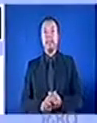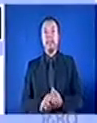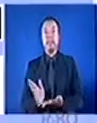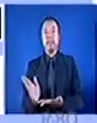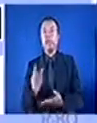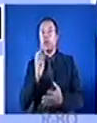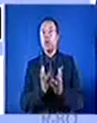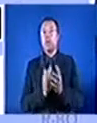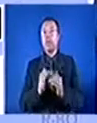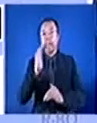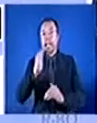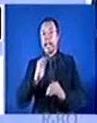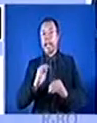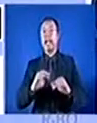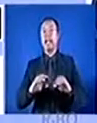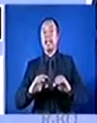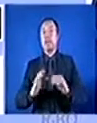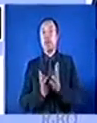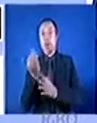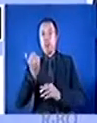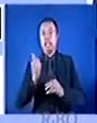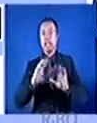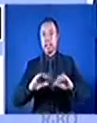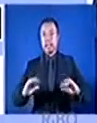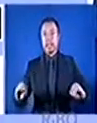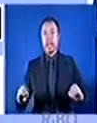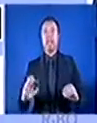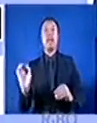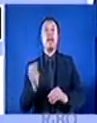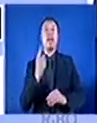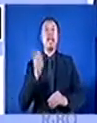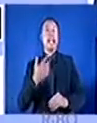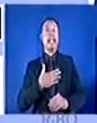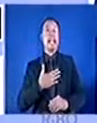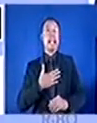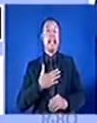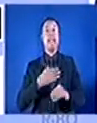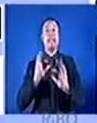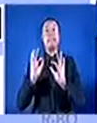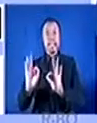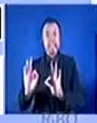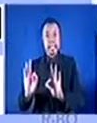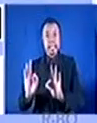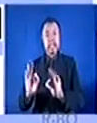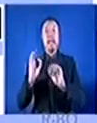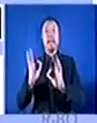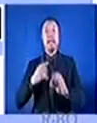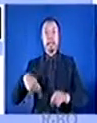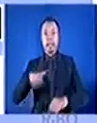Cukup. Tenaga kerja, kita mulai dari upaya pendidikan. Pendidikan